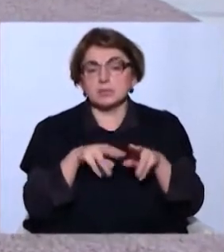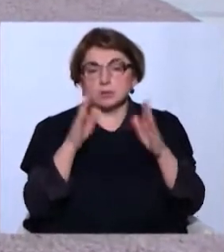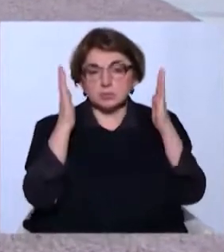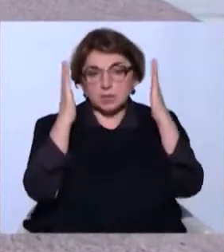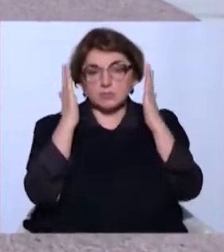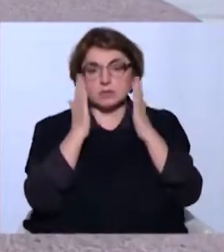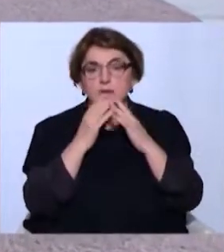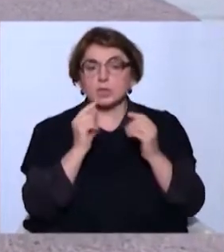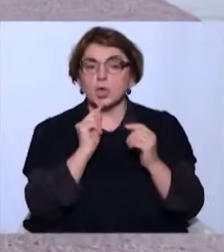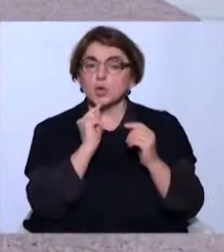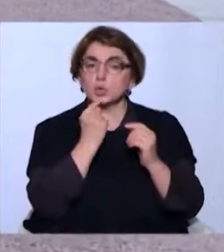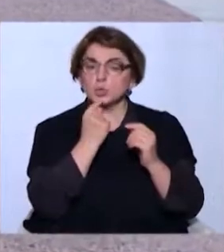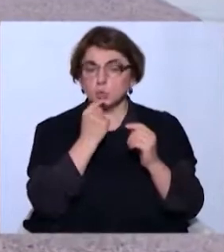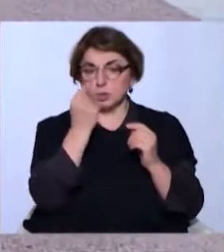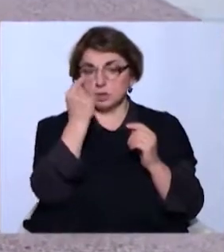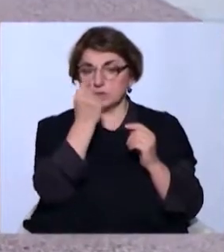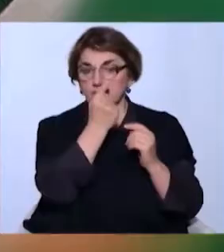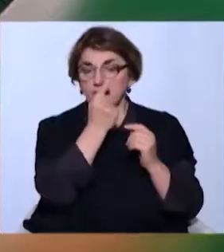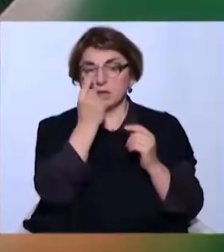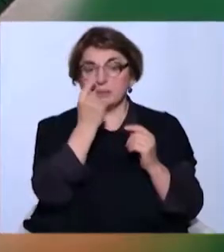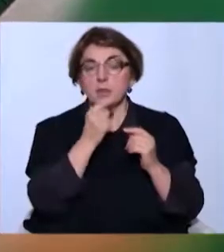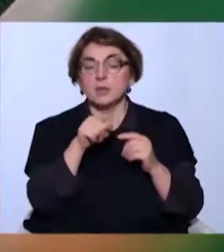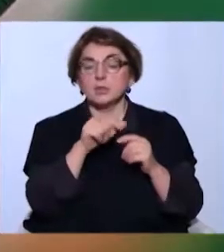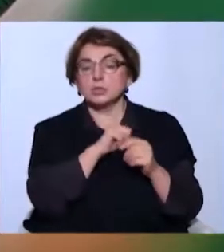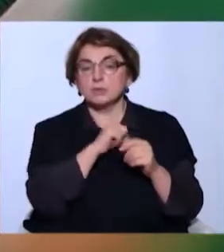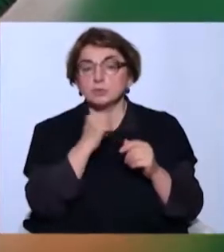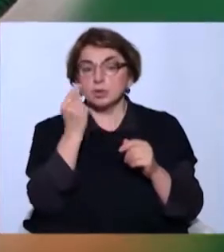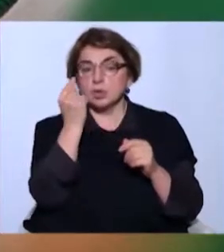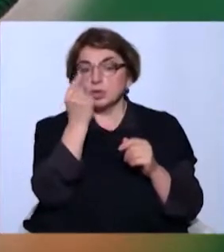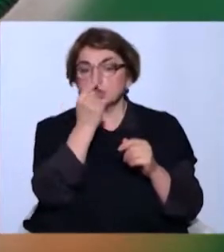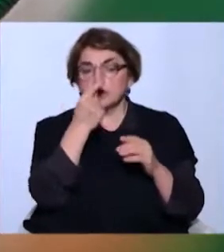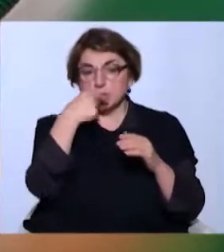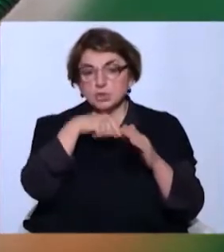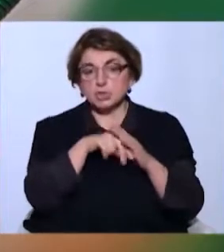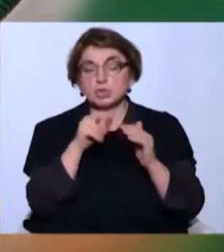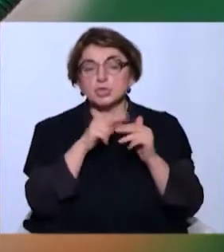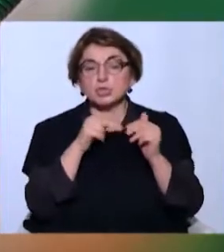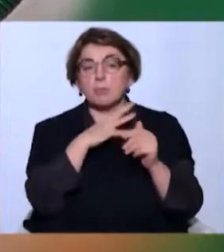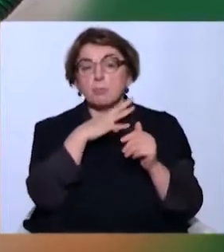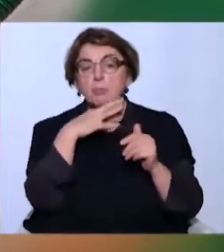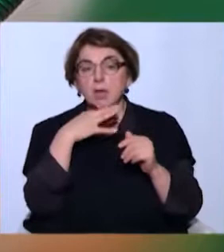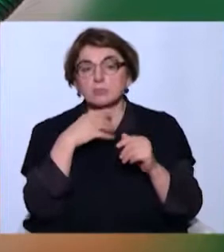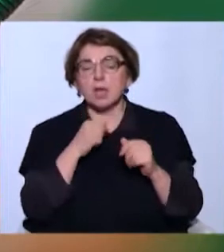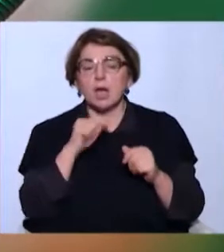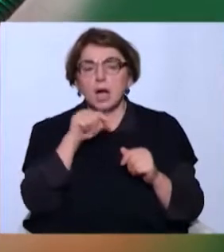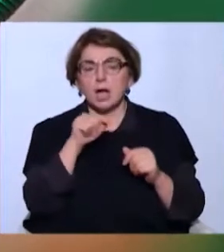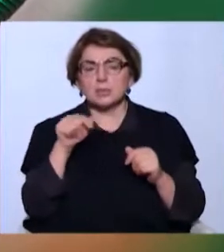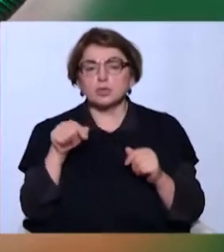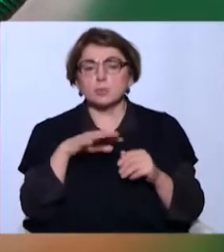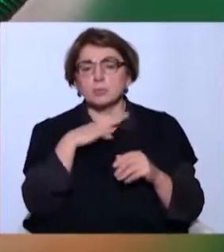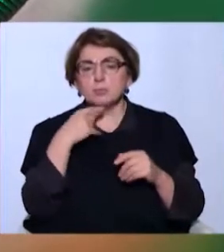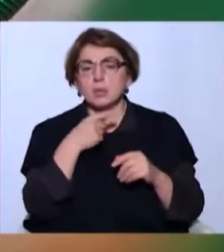აქვთ რთული თვალი. მათი თვალი შედგება რამდენიმე მარტივი, საკმაოდ ბევრი, ათასობით